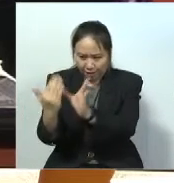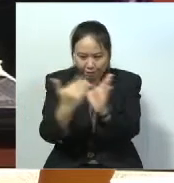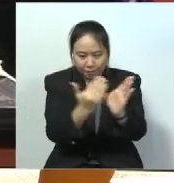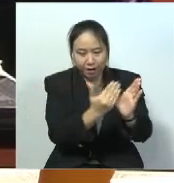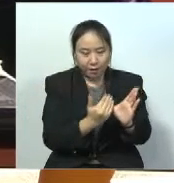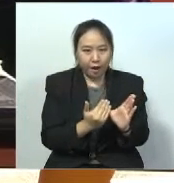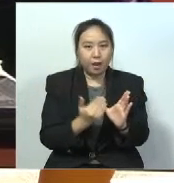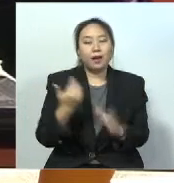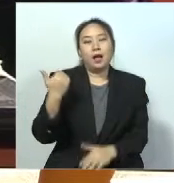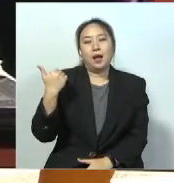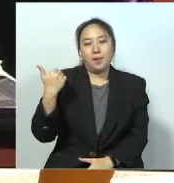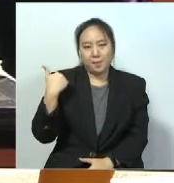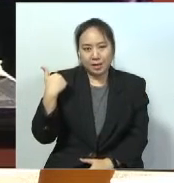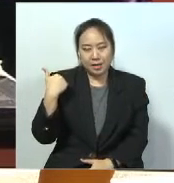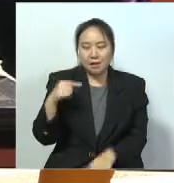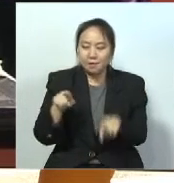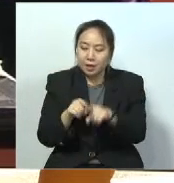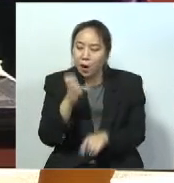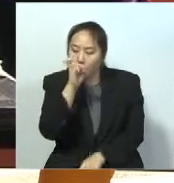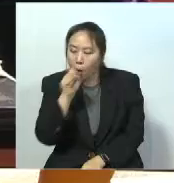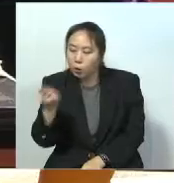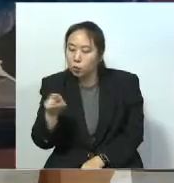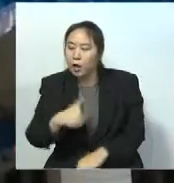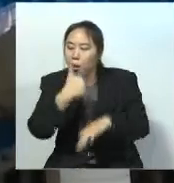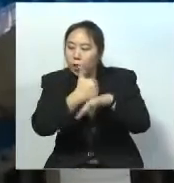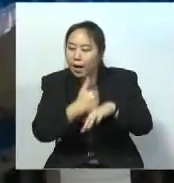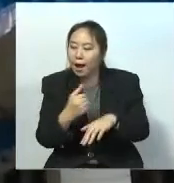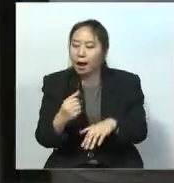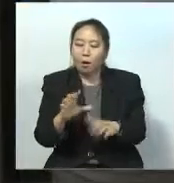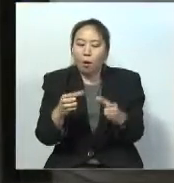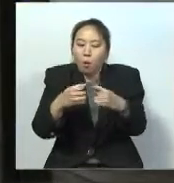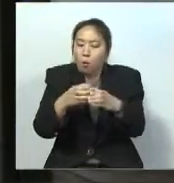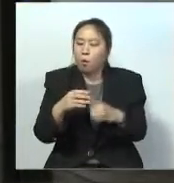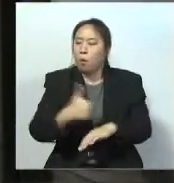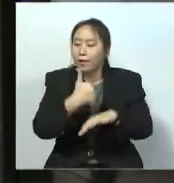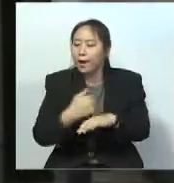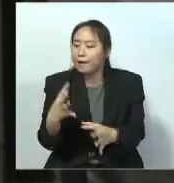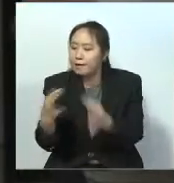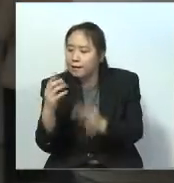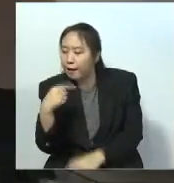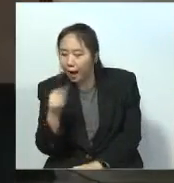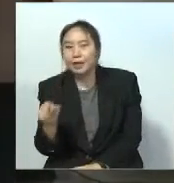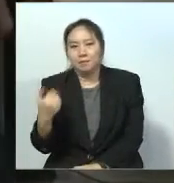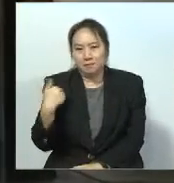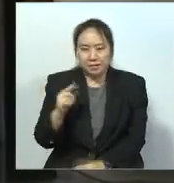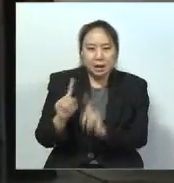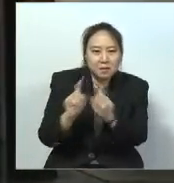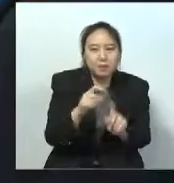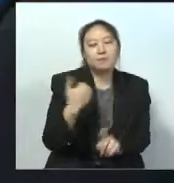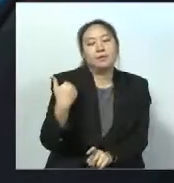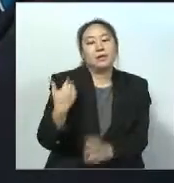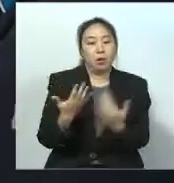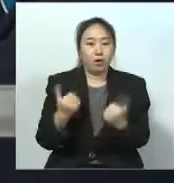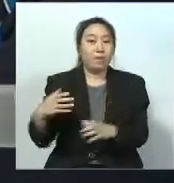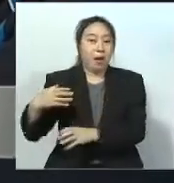การเปิดอย่างเสียงหัวหน้าพรรคด้วย อย่างที่พรรคประชาธิปัตย์นะครับตอนนี้ก็บอกว่าพร้อมแล้วสำหรับการส่งผู้สมัครล